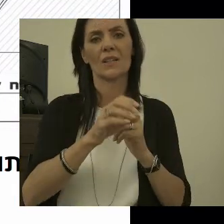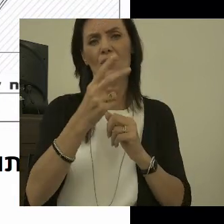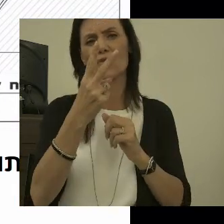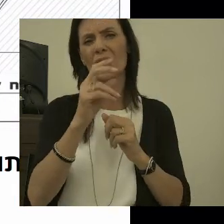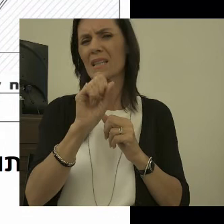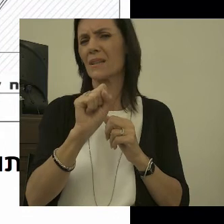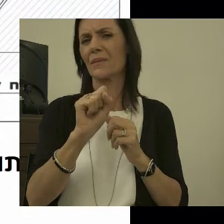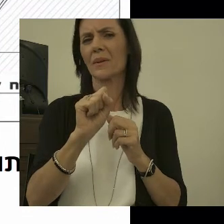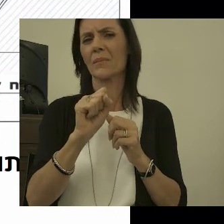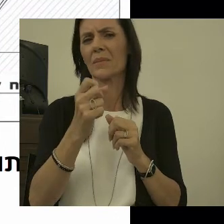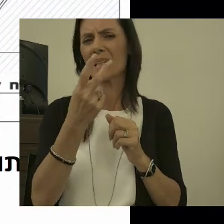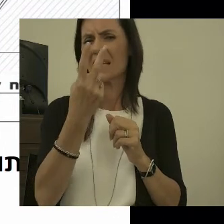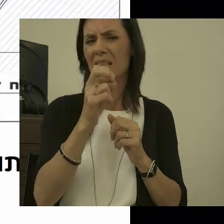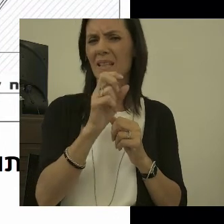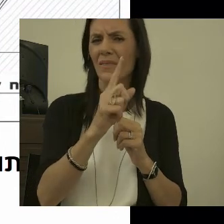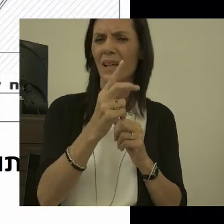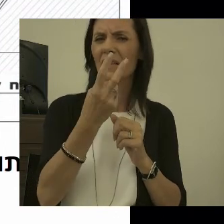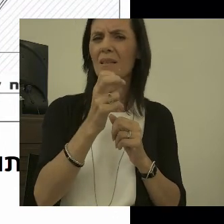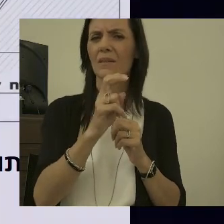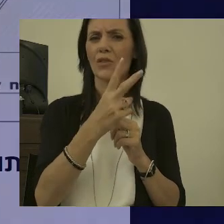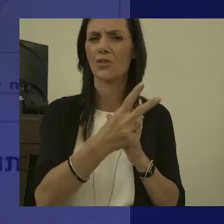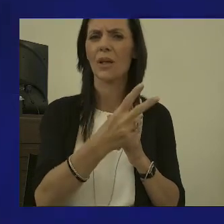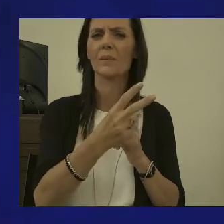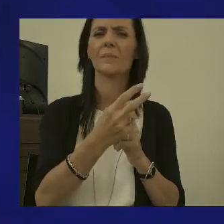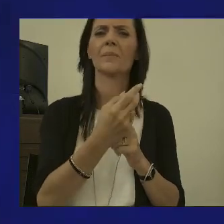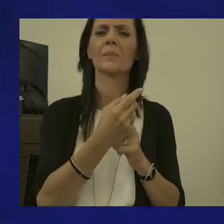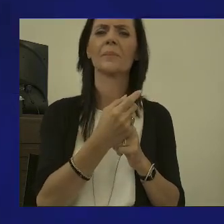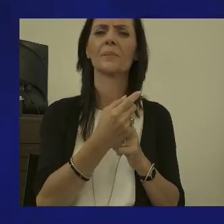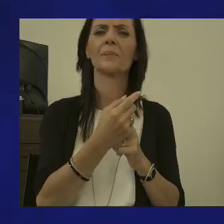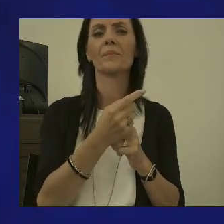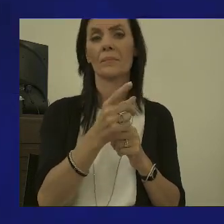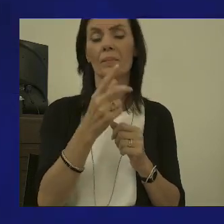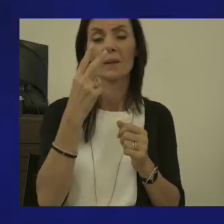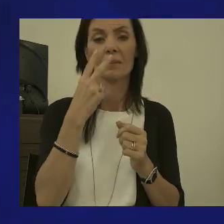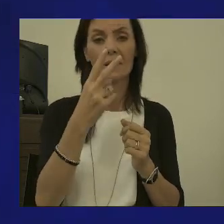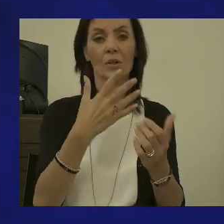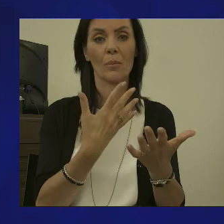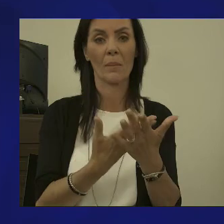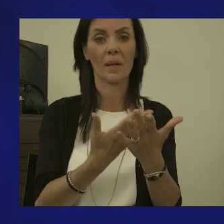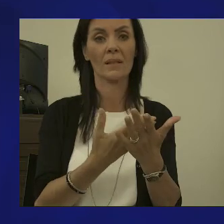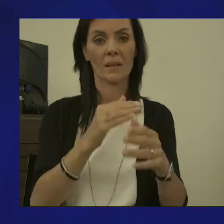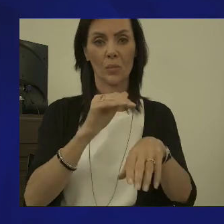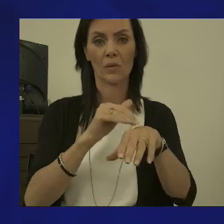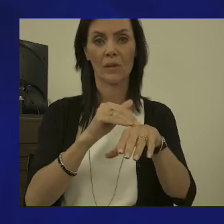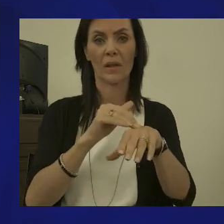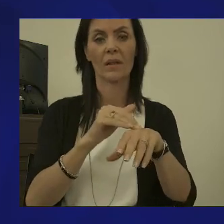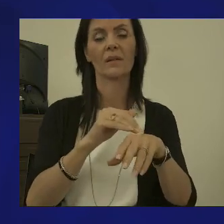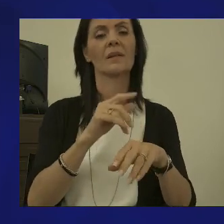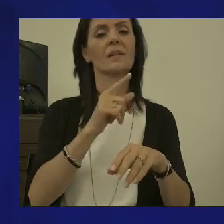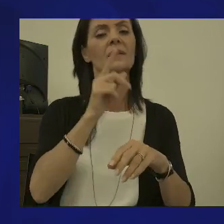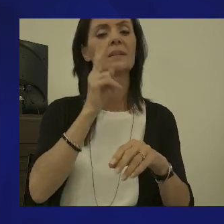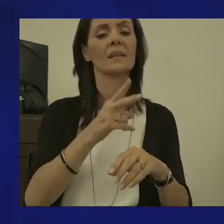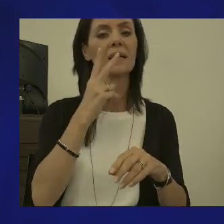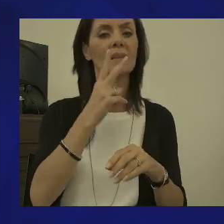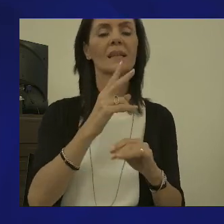אני לא זוכר כרגע את המספר שאני חושב, 21 ו-22, שאם תסתכלו בהמלצה המעודכנת, מה שעומד בפניכם, אז בהחלט